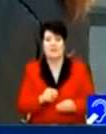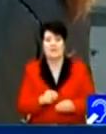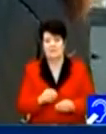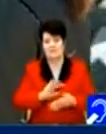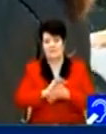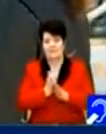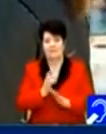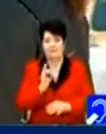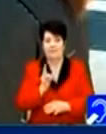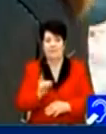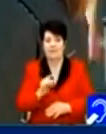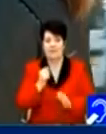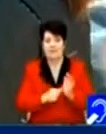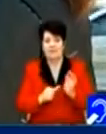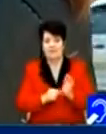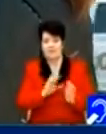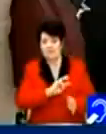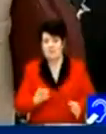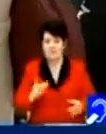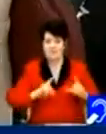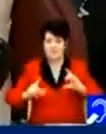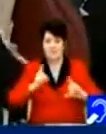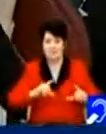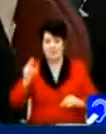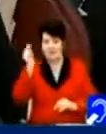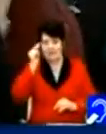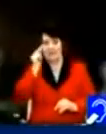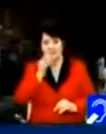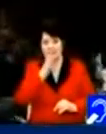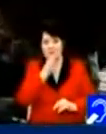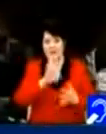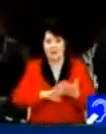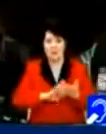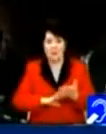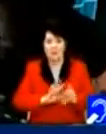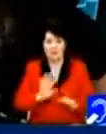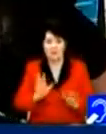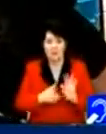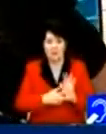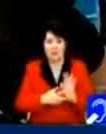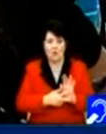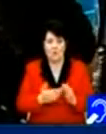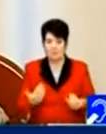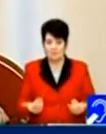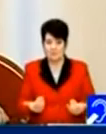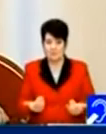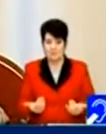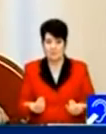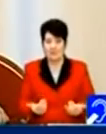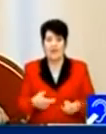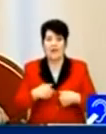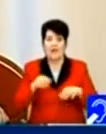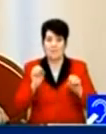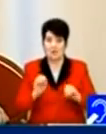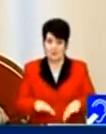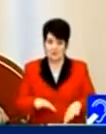fi dacă cei peste 60.000 de studenți din Chișinău ar începe lecțiile la ora 9 și nu la 8, cum este în prezent. Dacă am reușit